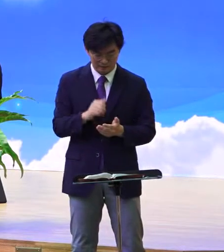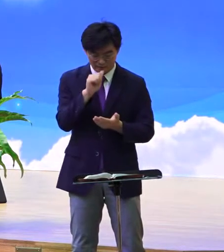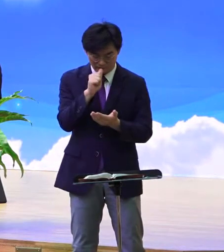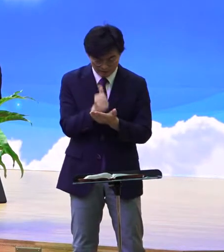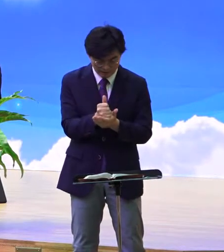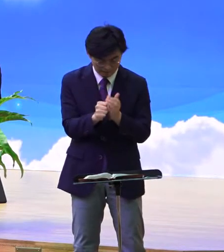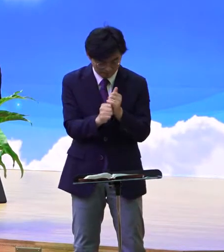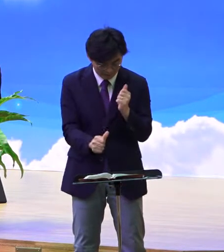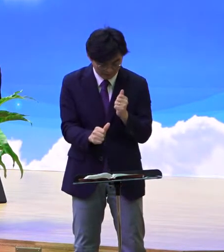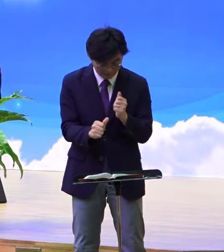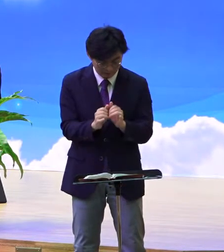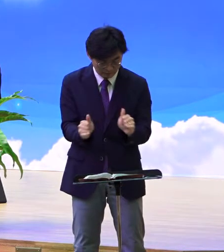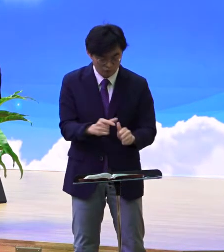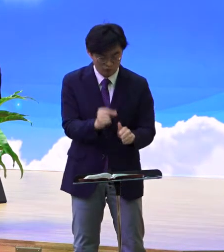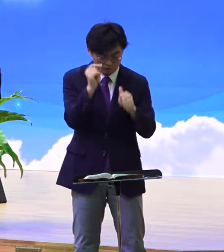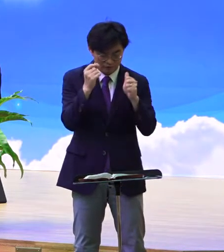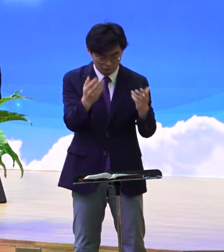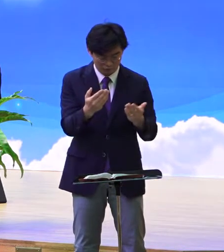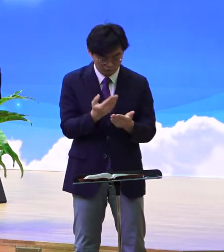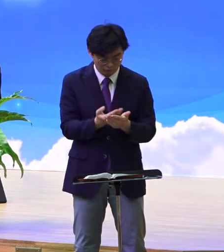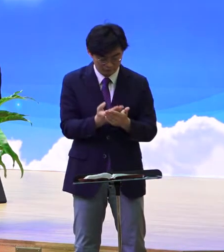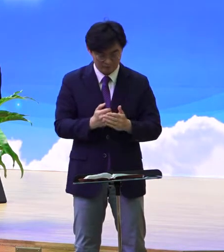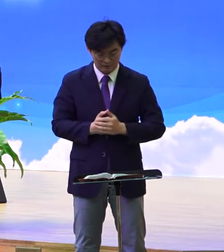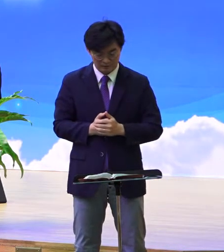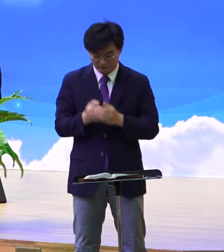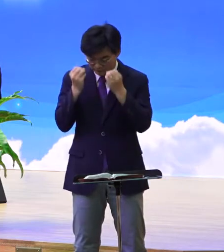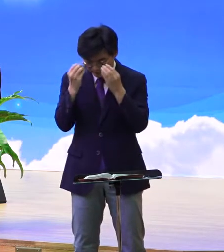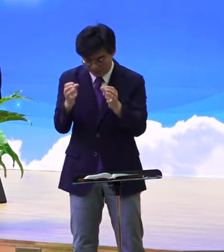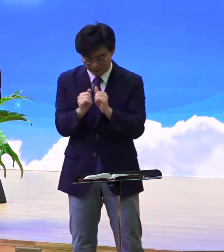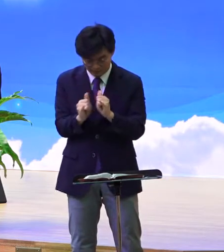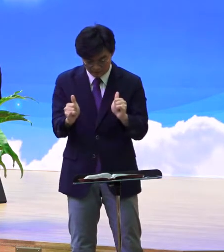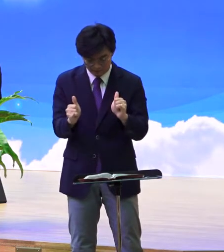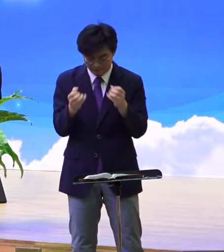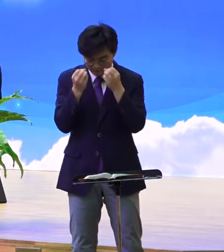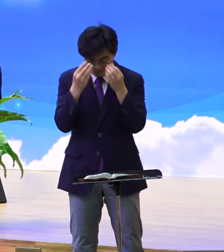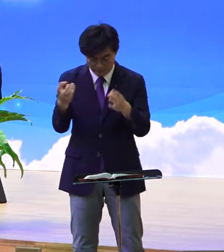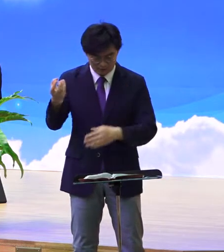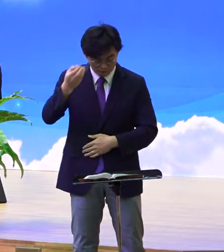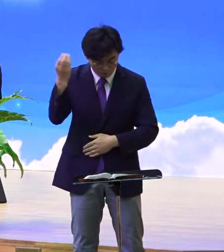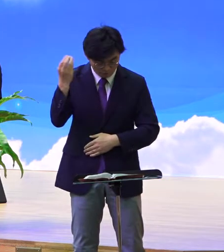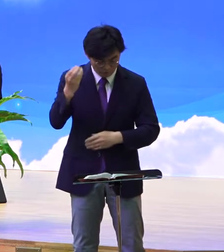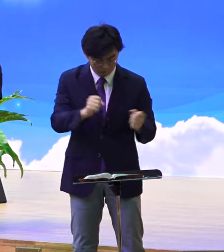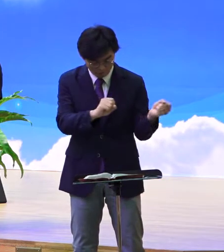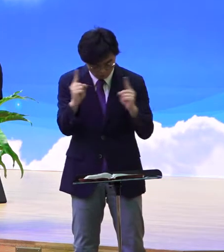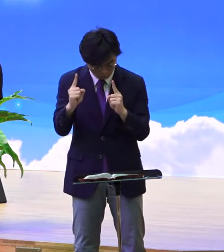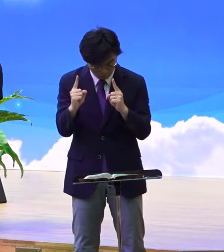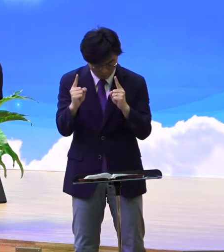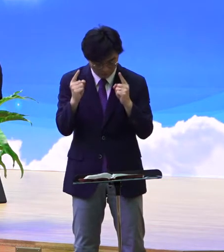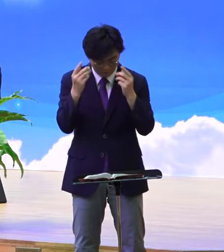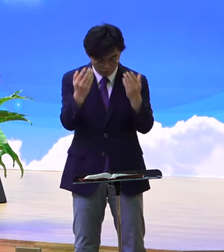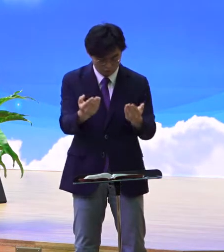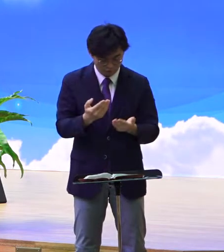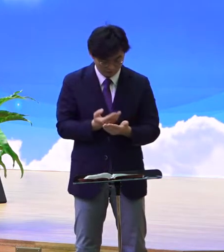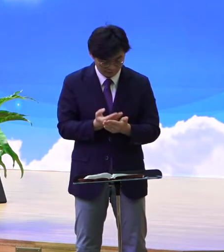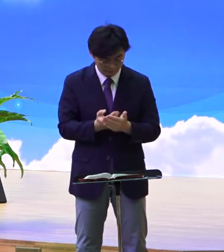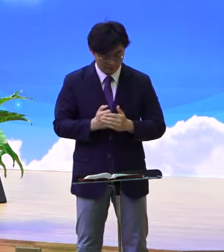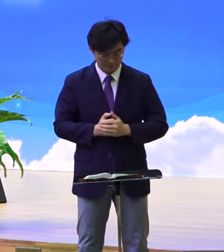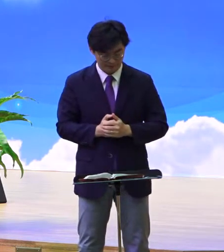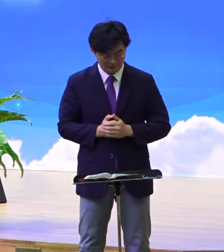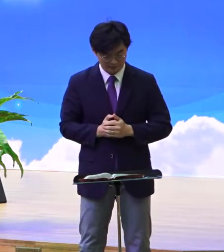모습을 던져버리게 하시고 주님을 닮은 새 사람, 제 영으로 거듭나게 하기를 간절히 바라고 원합니다.